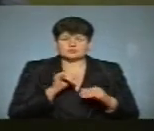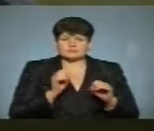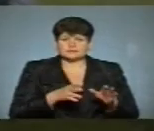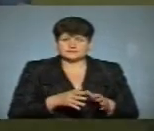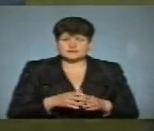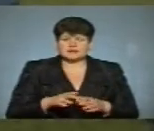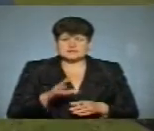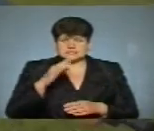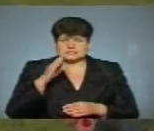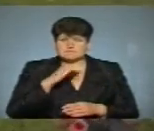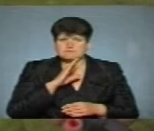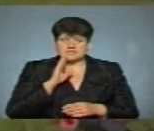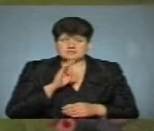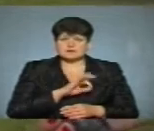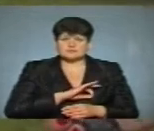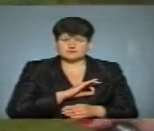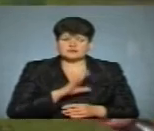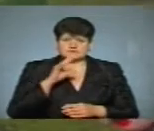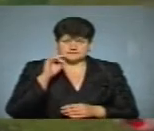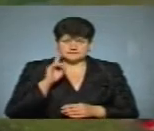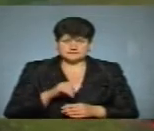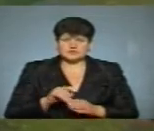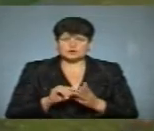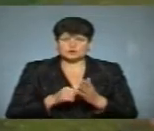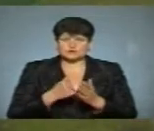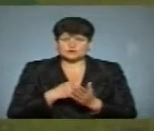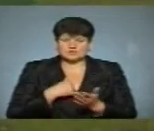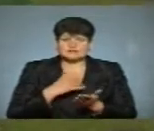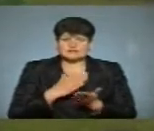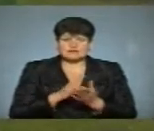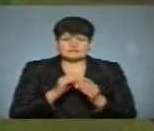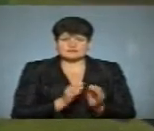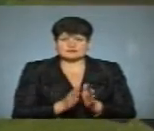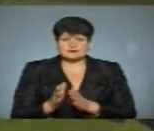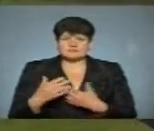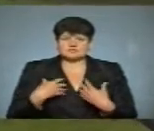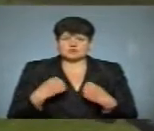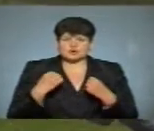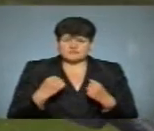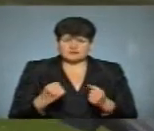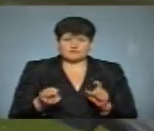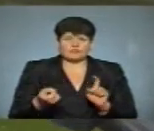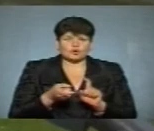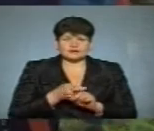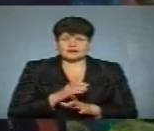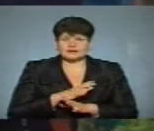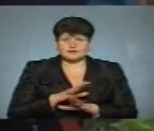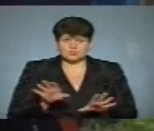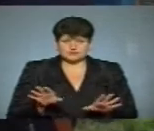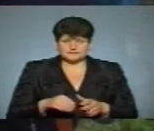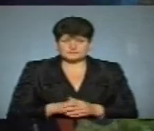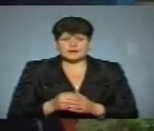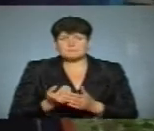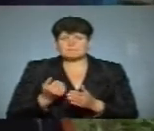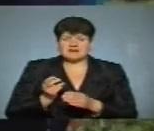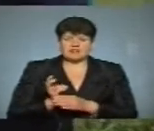Батьками з вихователями все буває, були проінформовані. Довідка в нас є, все як має бути, ми здоровенькі, контактів не були. Перед